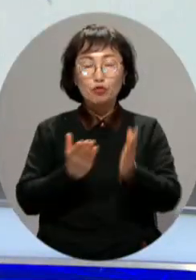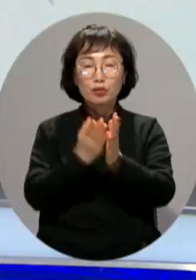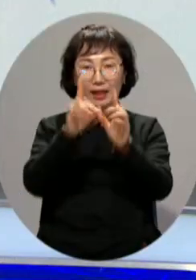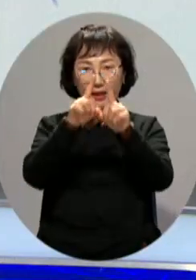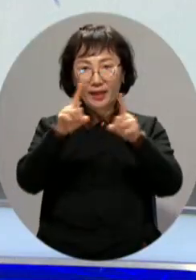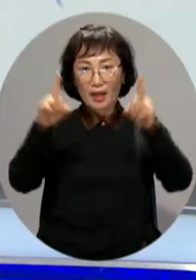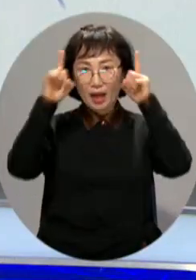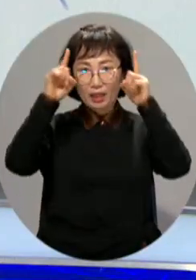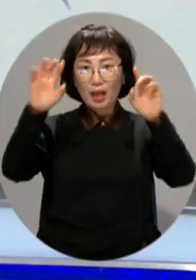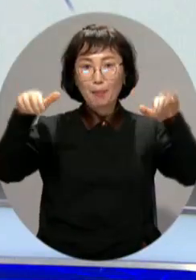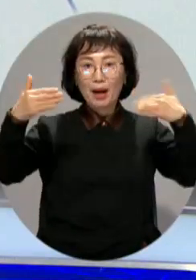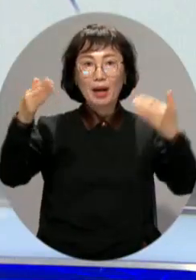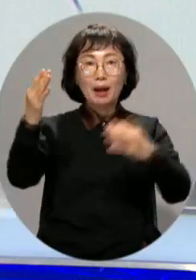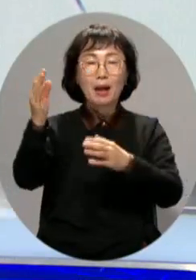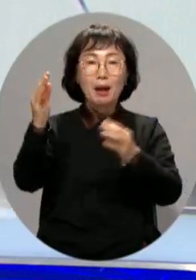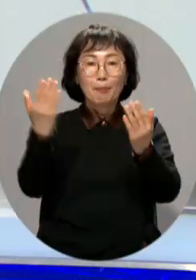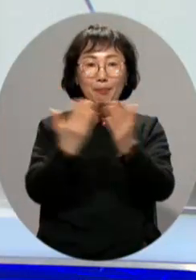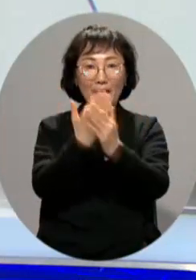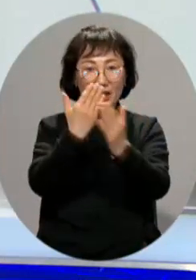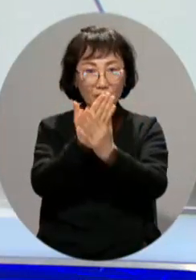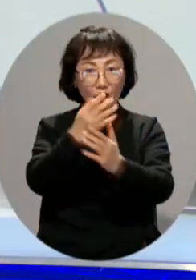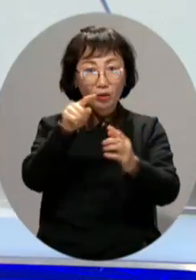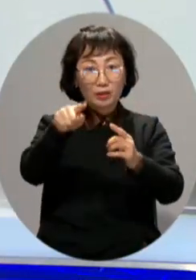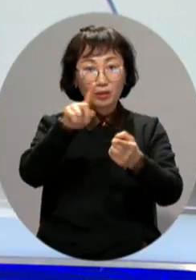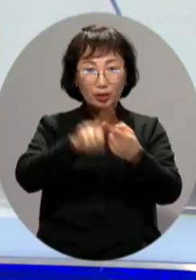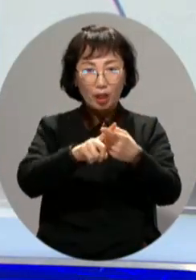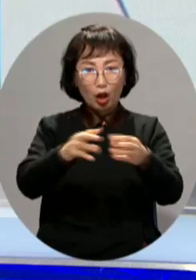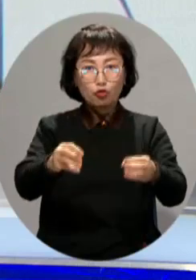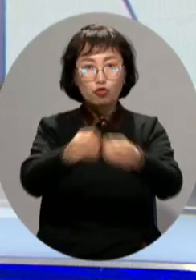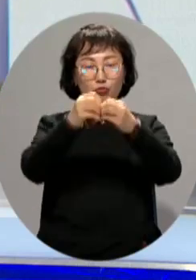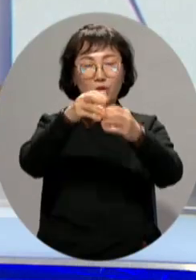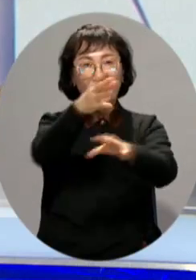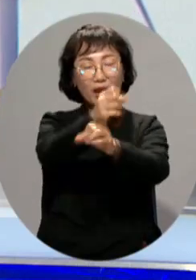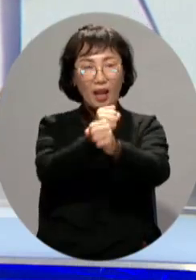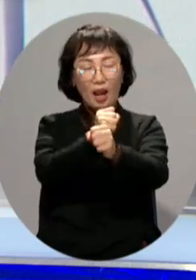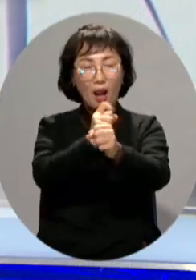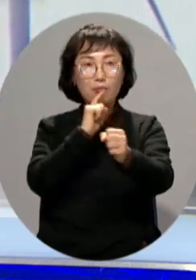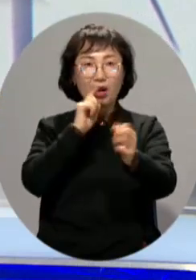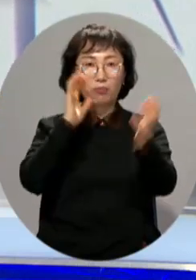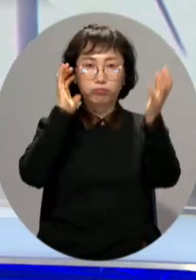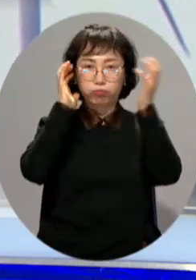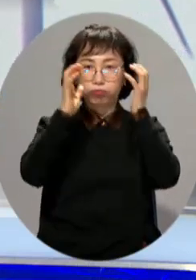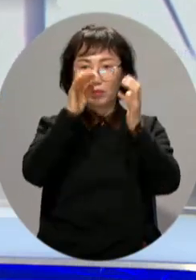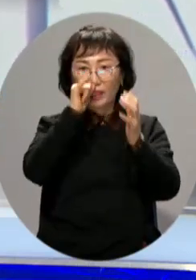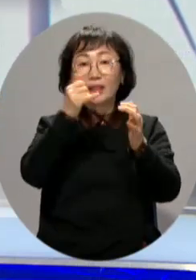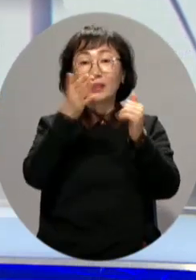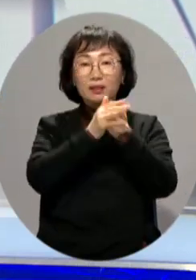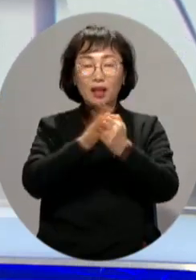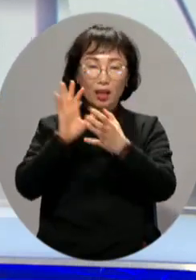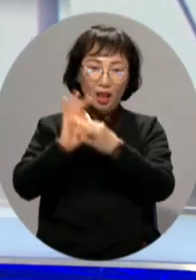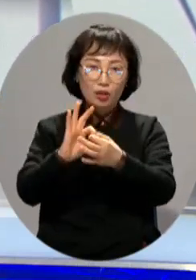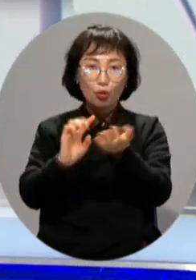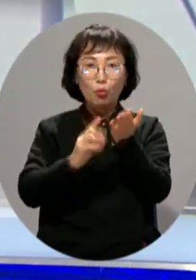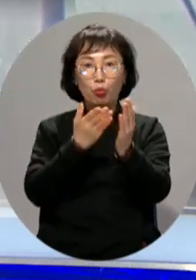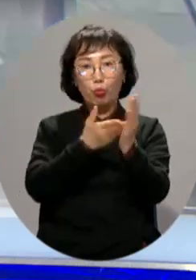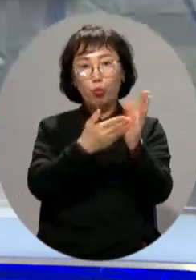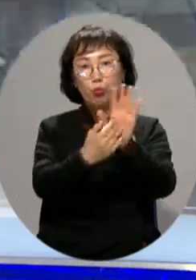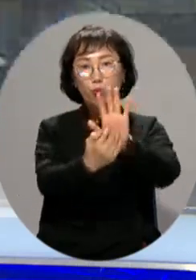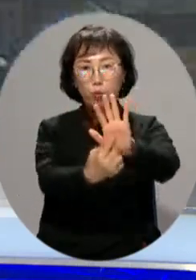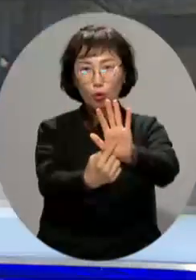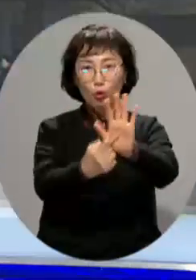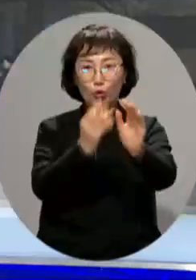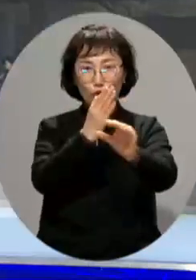군산대의 풍력발전 실증 사업 좌초에 이은 중복 계약 논란까지 입단 의문점 연속해서 보도해 드리고 있습니다